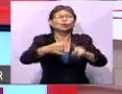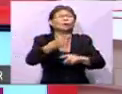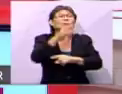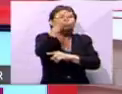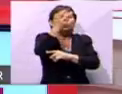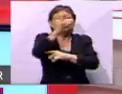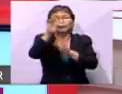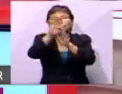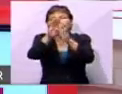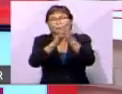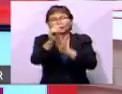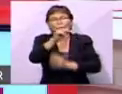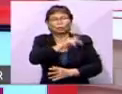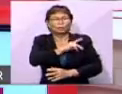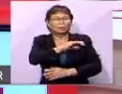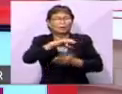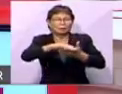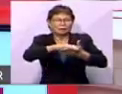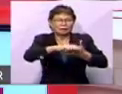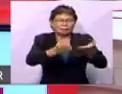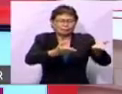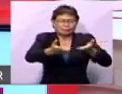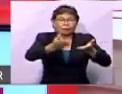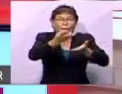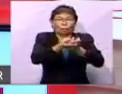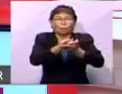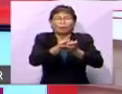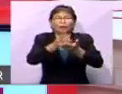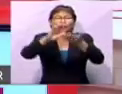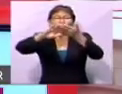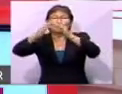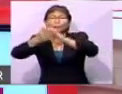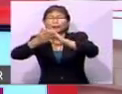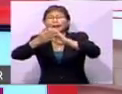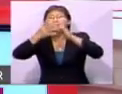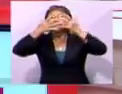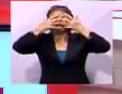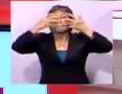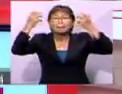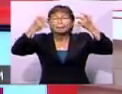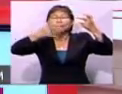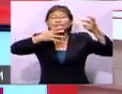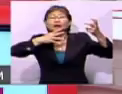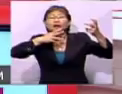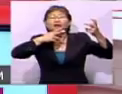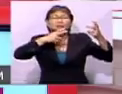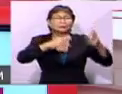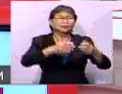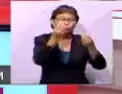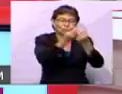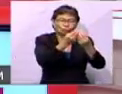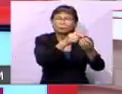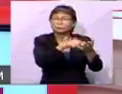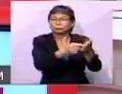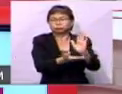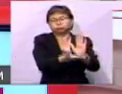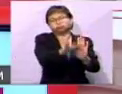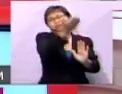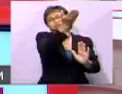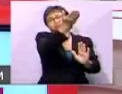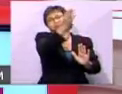RM17 bilion. Ketua Kad Kumpulan Perkhidmatan Kewangan Komuniti Maybank, B. Ravin Taran berkata jumlah ini merupakan